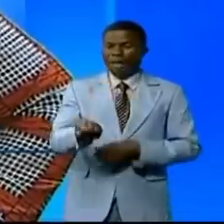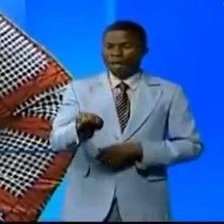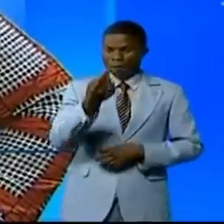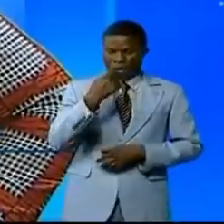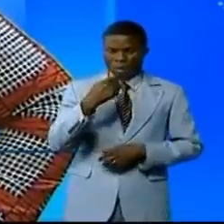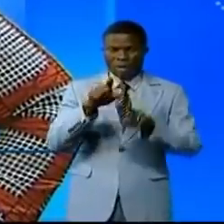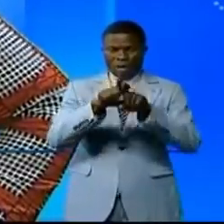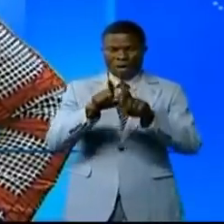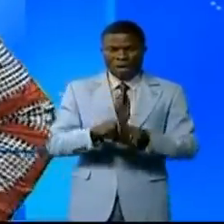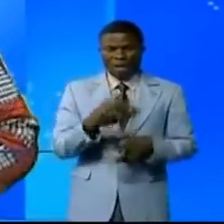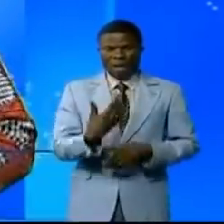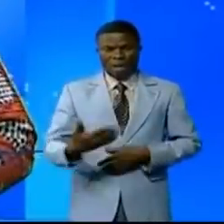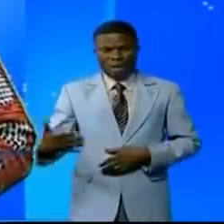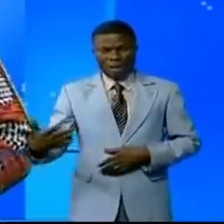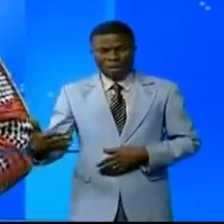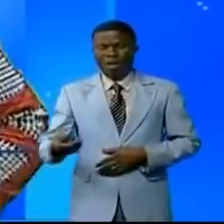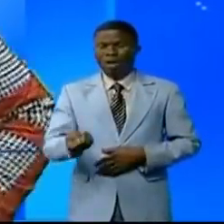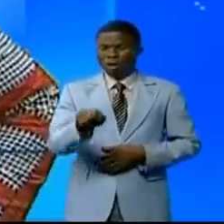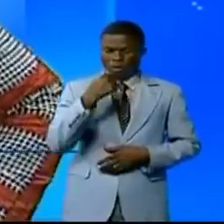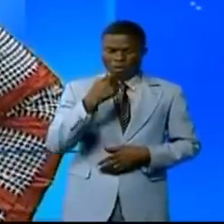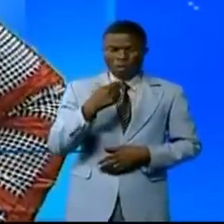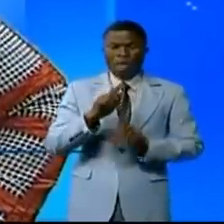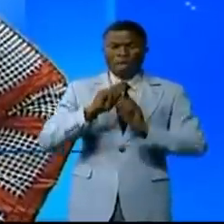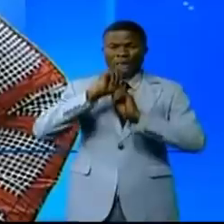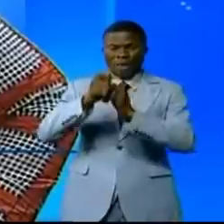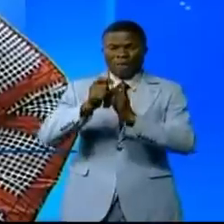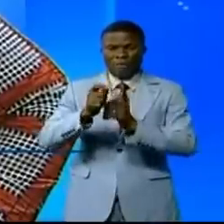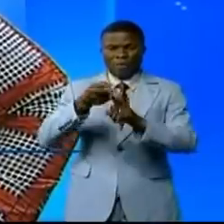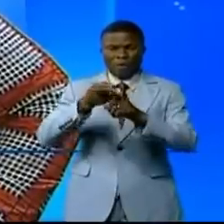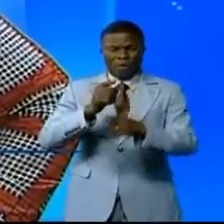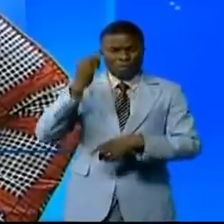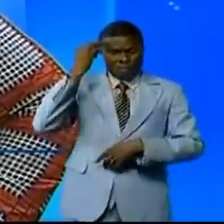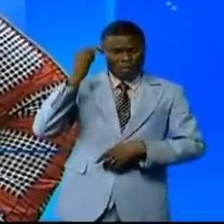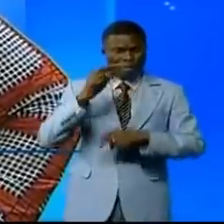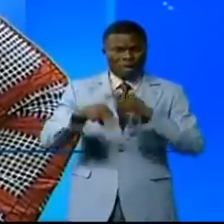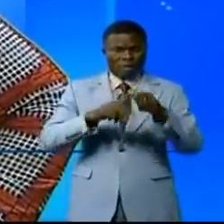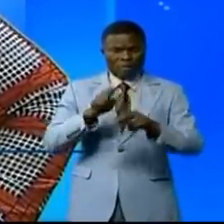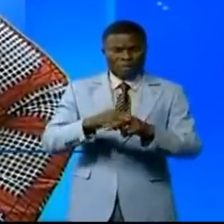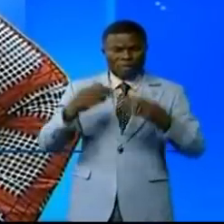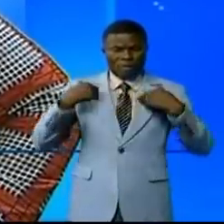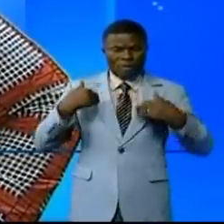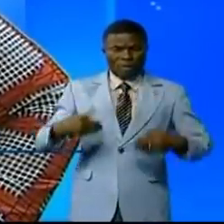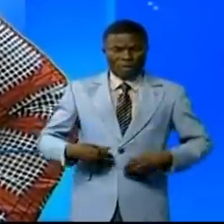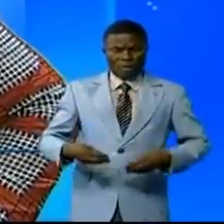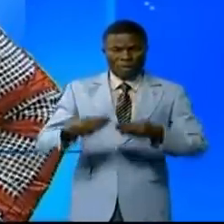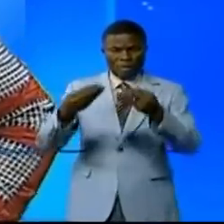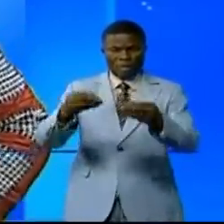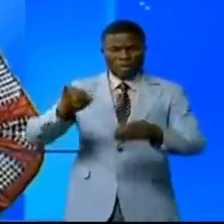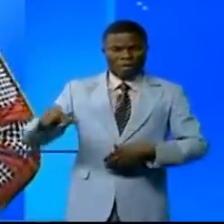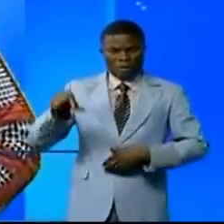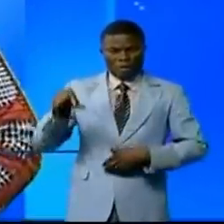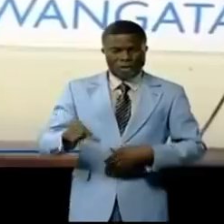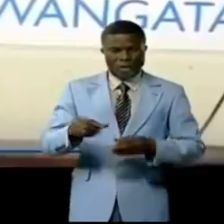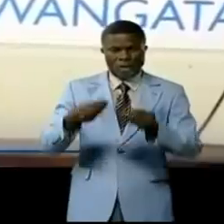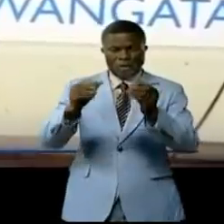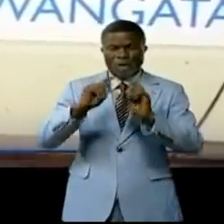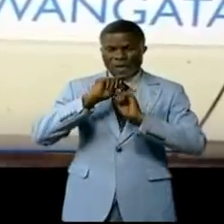médicaments et matériels médicaux. C'est le don du ministre national de la Santé, Jean-Jacques Mbungani.